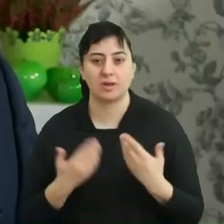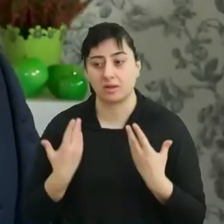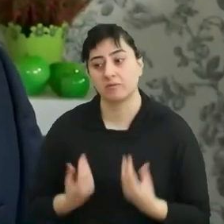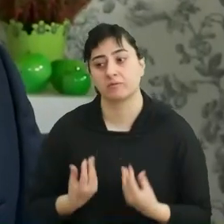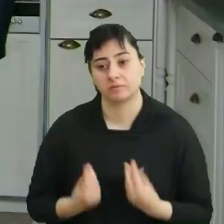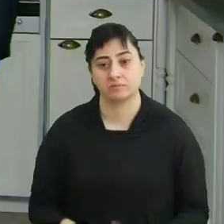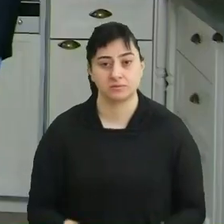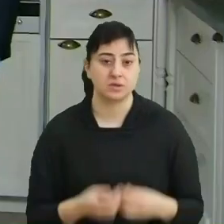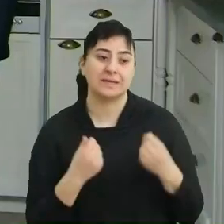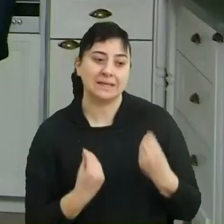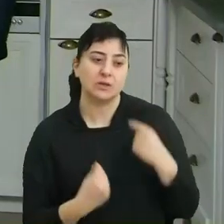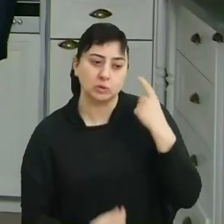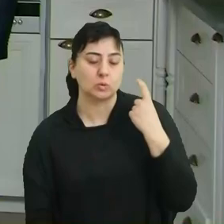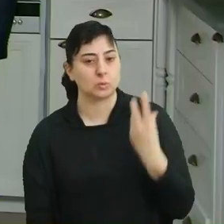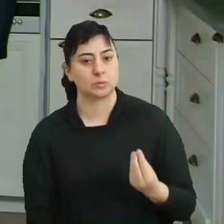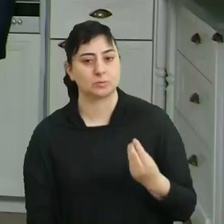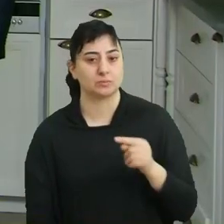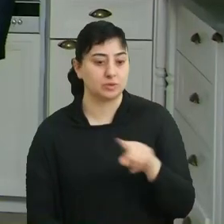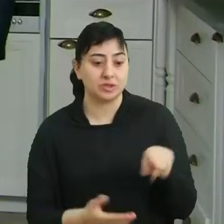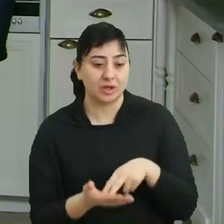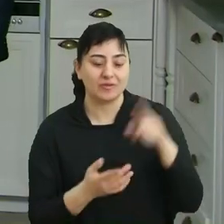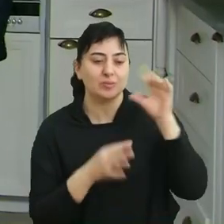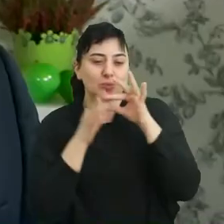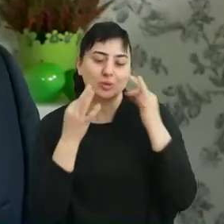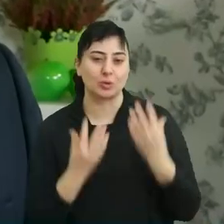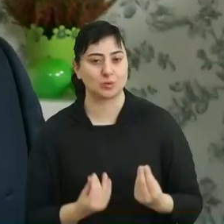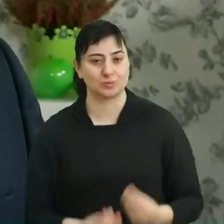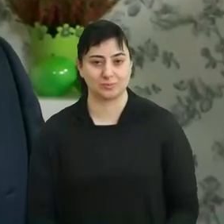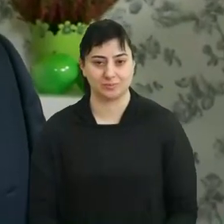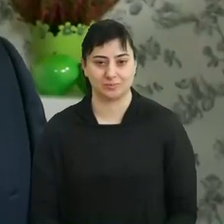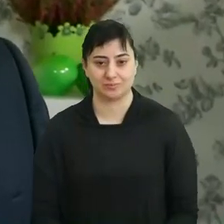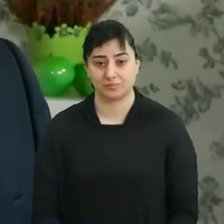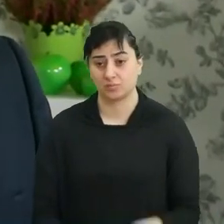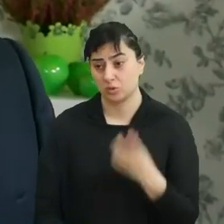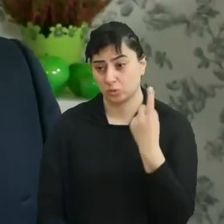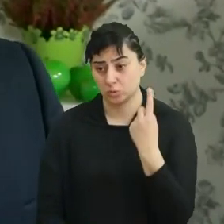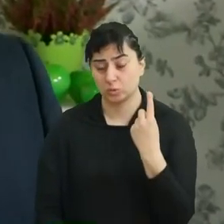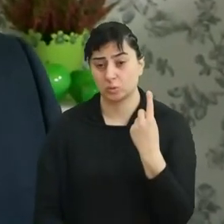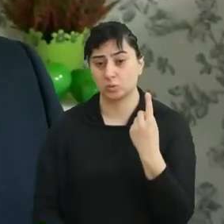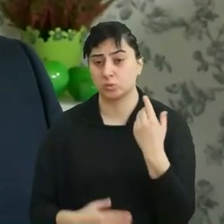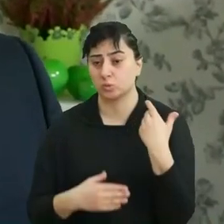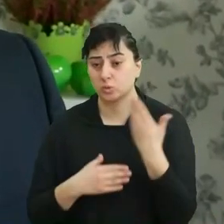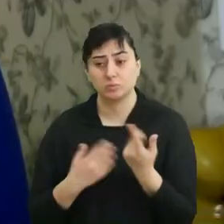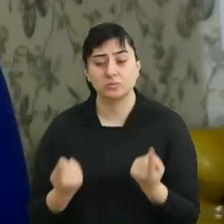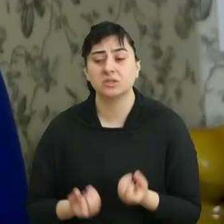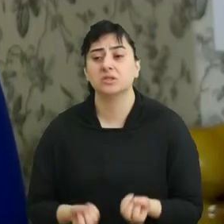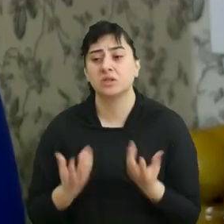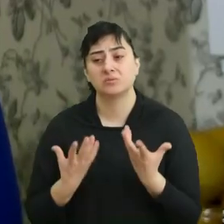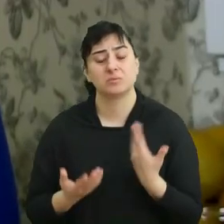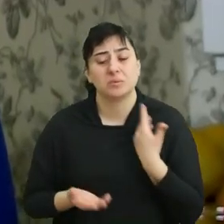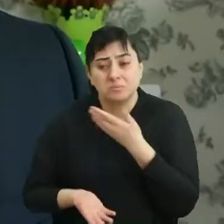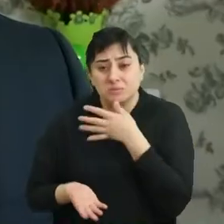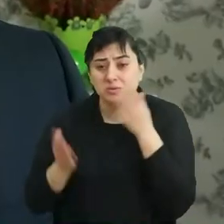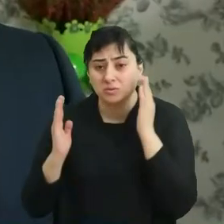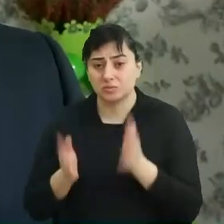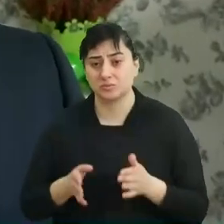Kesinlikle. İyi düşünmüşsün hayatım. Bu kahvaltı onlara çok iyi gelecektir. Yani dünden sonra ne yapsam azdır. Ama aşkım ben